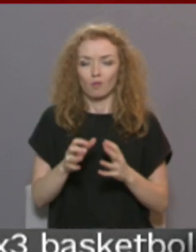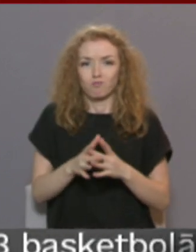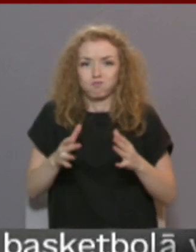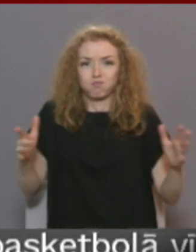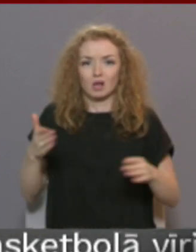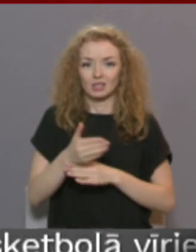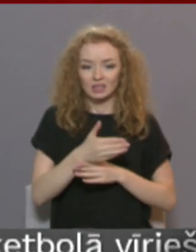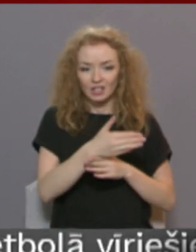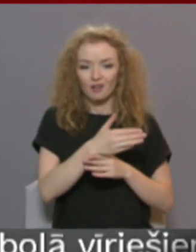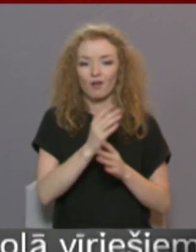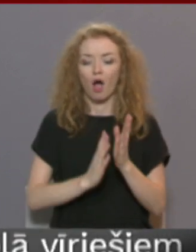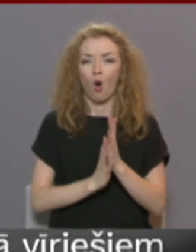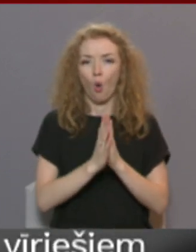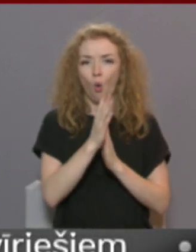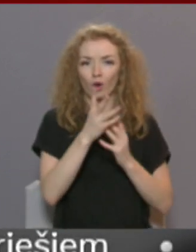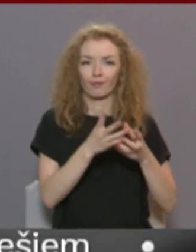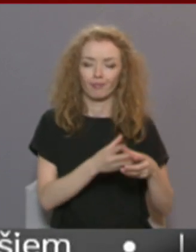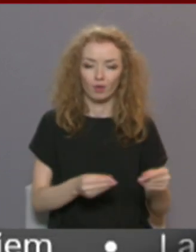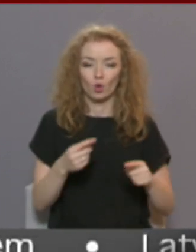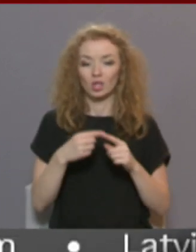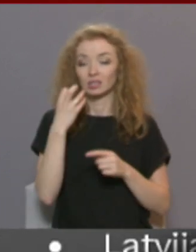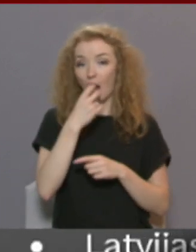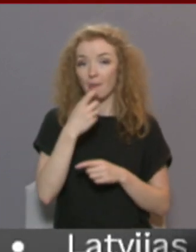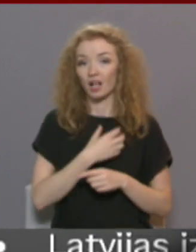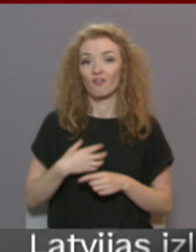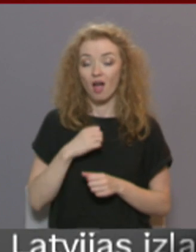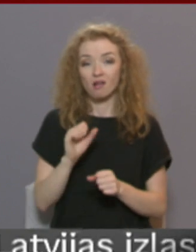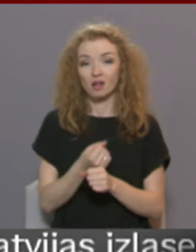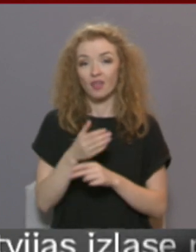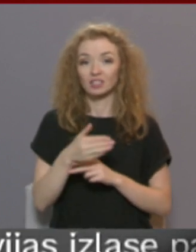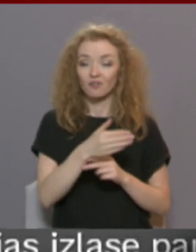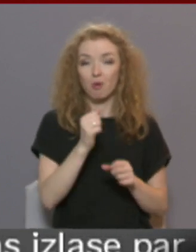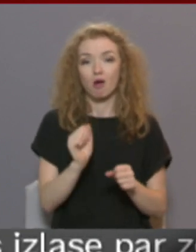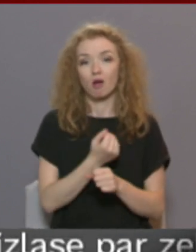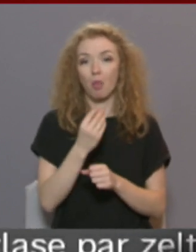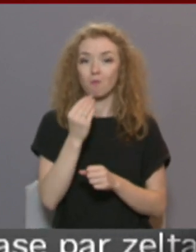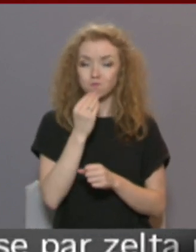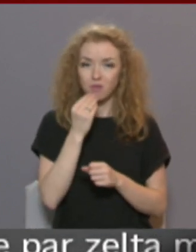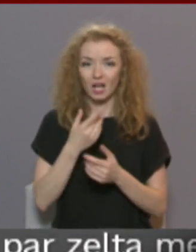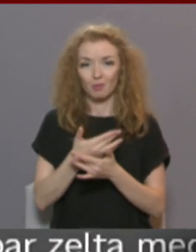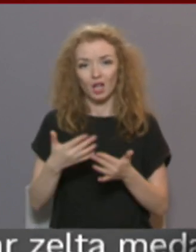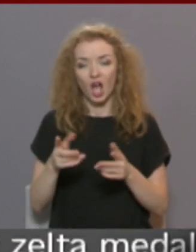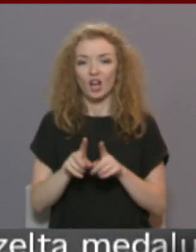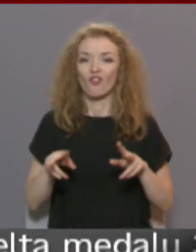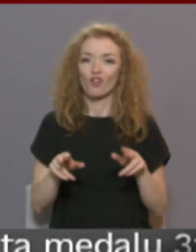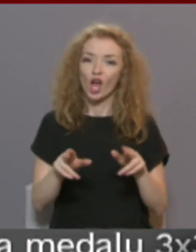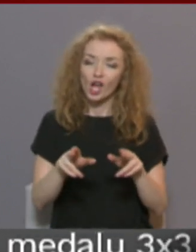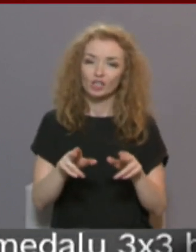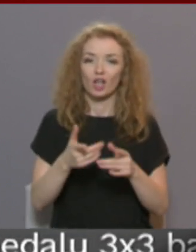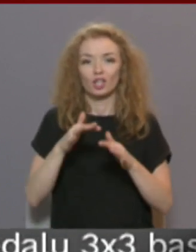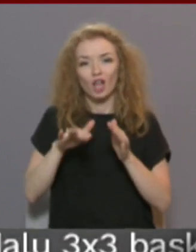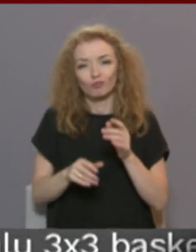un apmirst ūdens augi, un līdz ar to tas skābeklis ir vajadzīgs gan zivīm, gan zivju barības bāzē, dažādiem dēžveidīgajiem zemākajiem